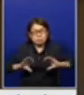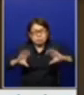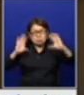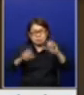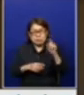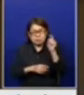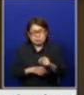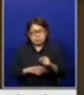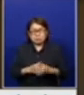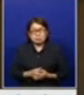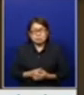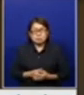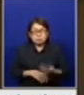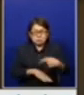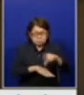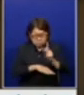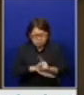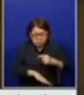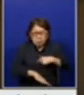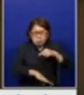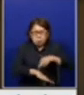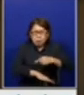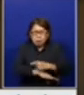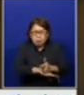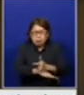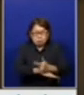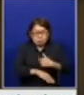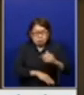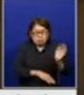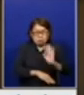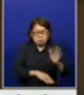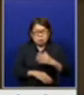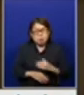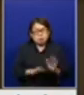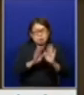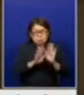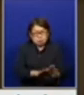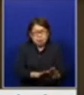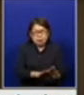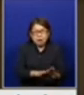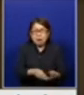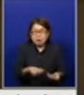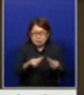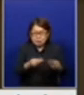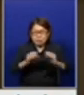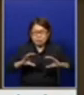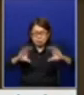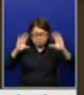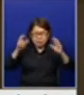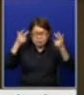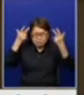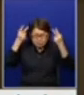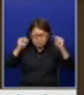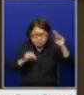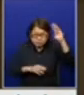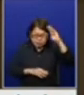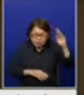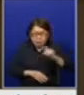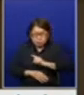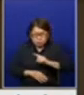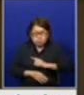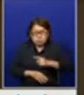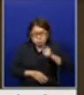ากฝากการบ้านทางรัฐบาลท่านนายกท่านต้องเตรียมว่าหลังจาก